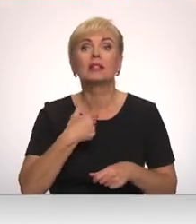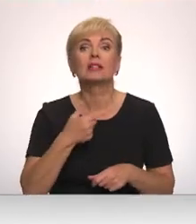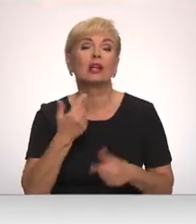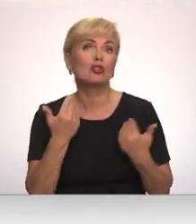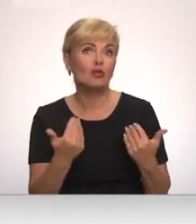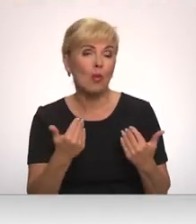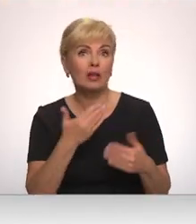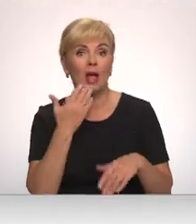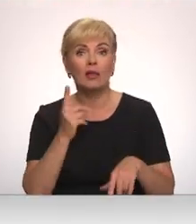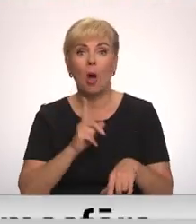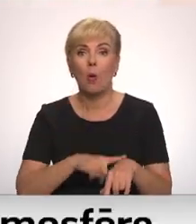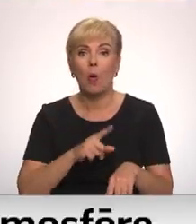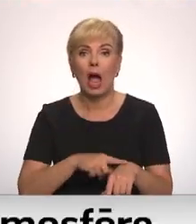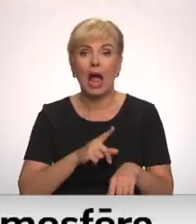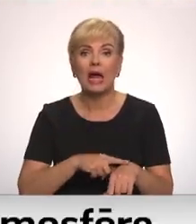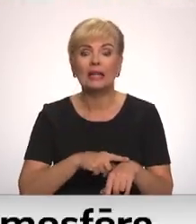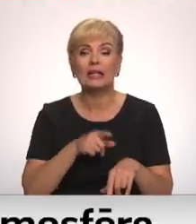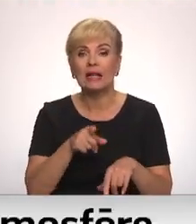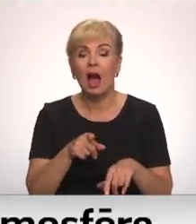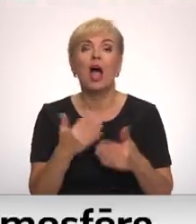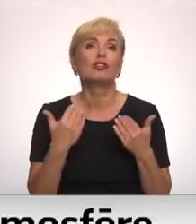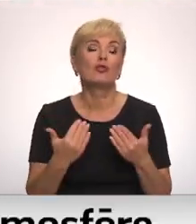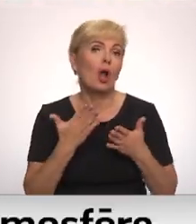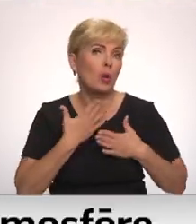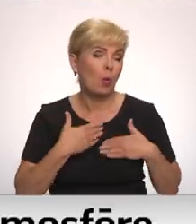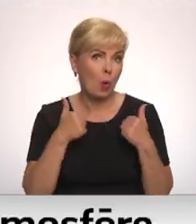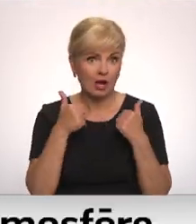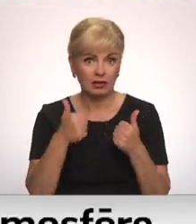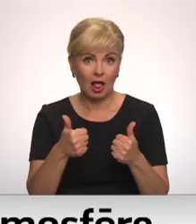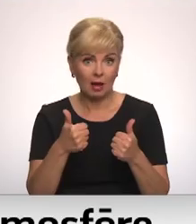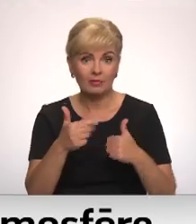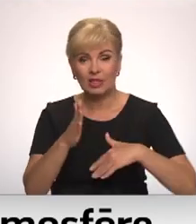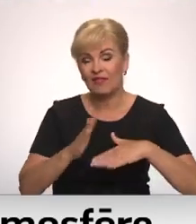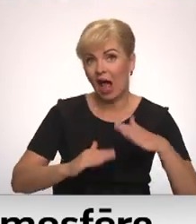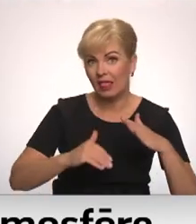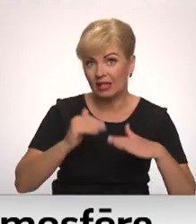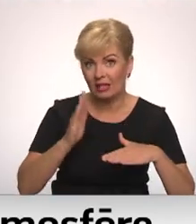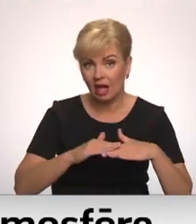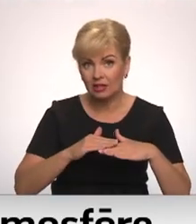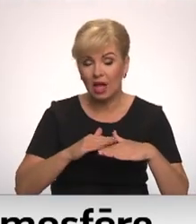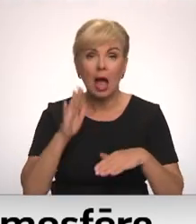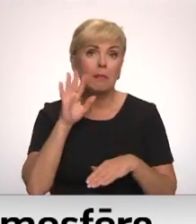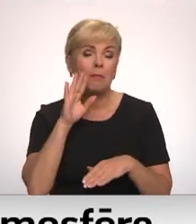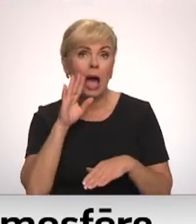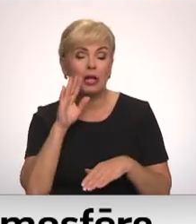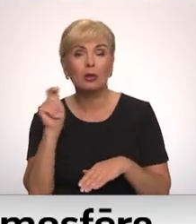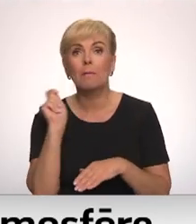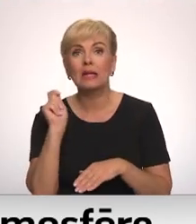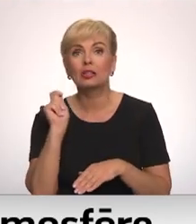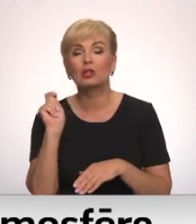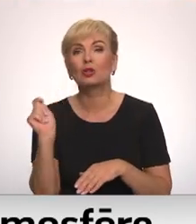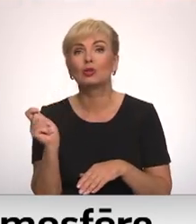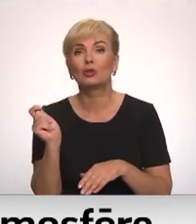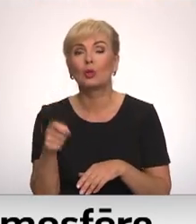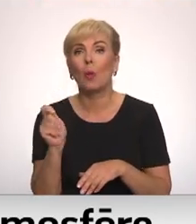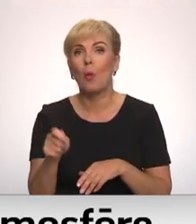vienkārši šodien nav laika, jo šīs ir ļoti labas pēc kvalitātes. Bērzu pirtslots, kas varbūt labāks? Jā, protams,